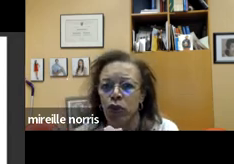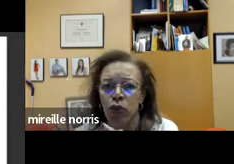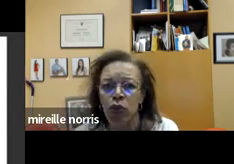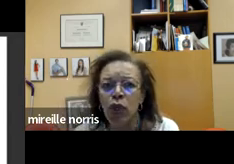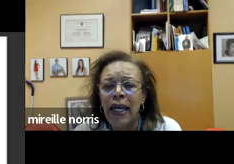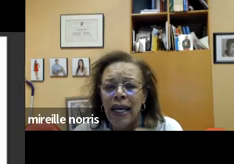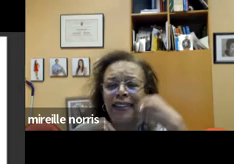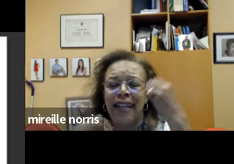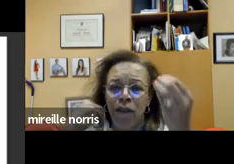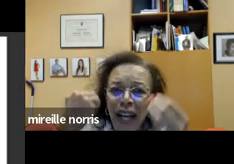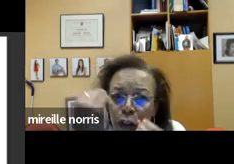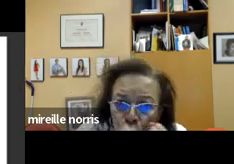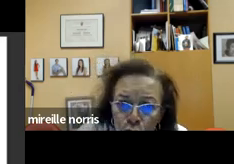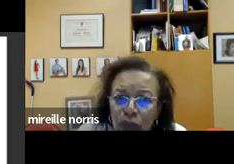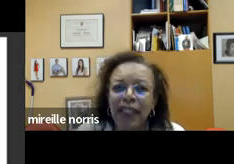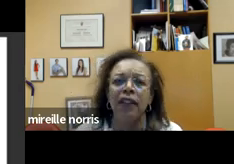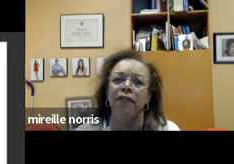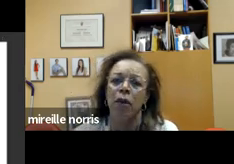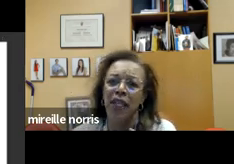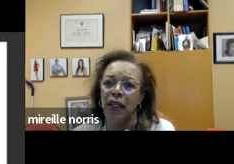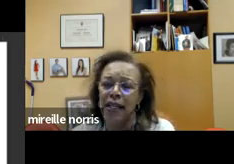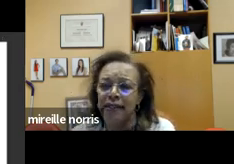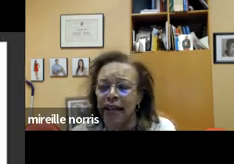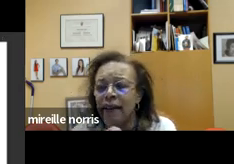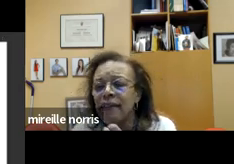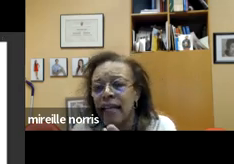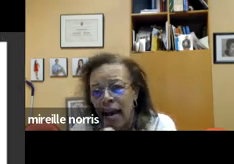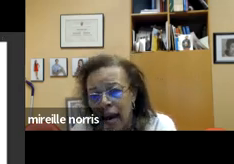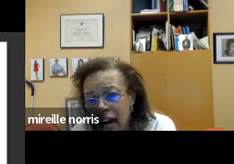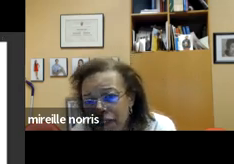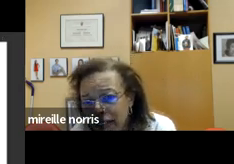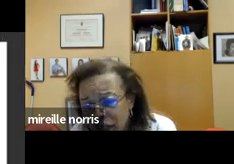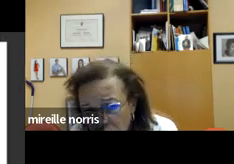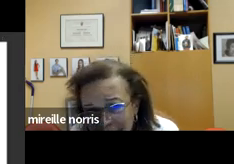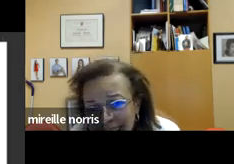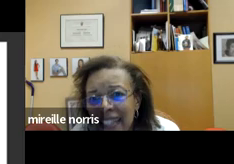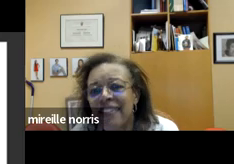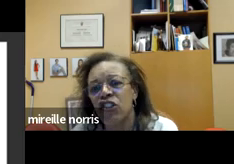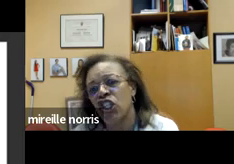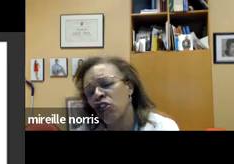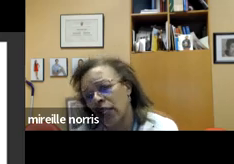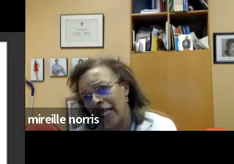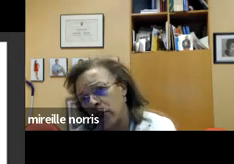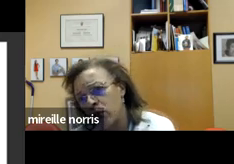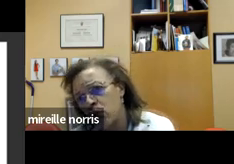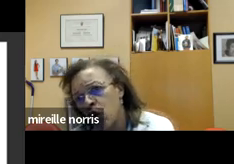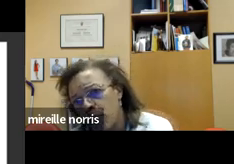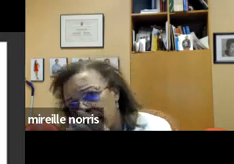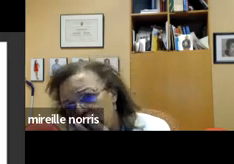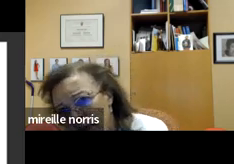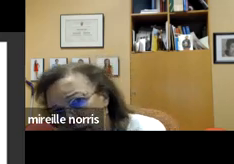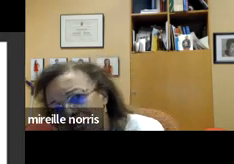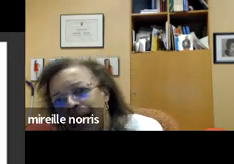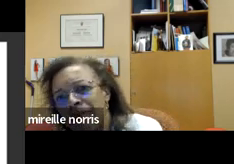autres cultures, avoir la curiosité de développer des connaissances. En favorisant les échanges entre les cultures, on